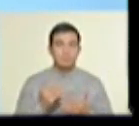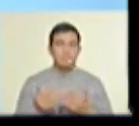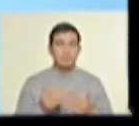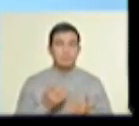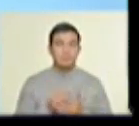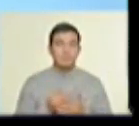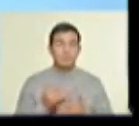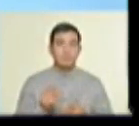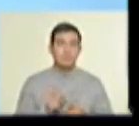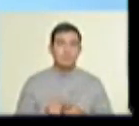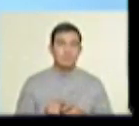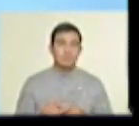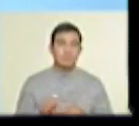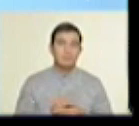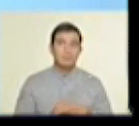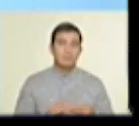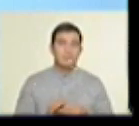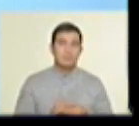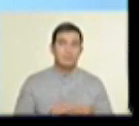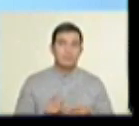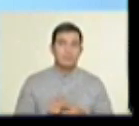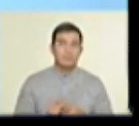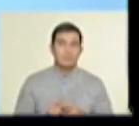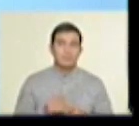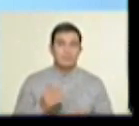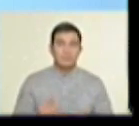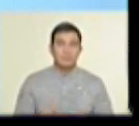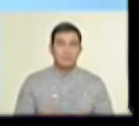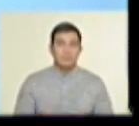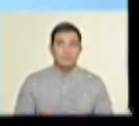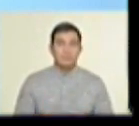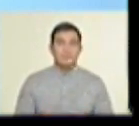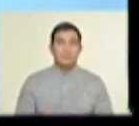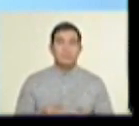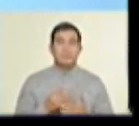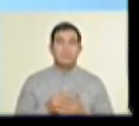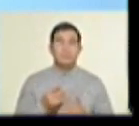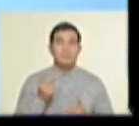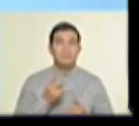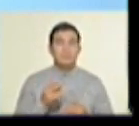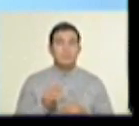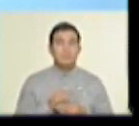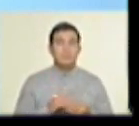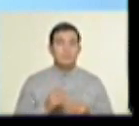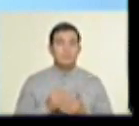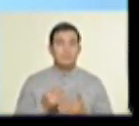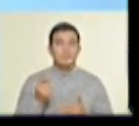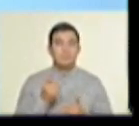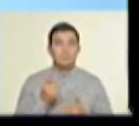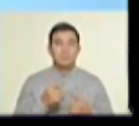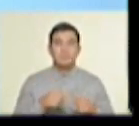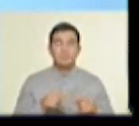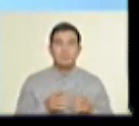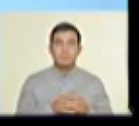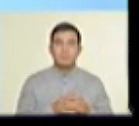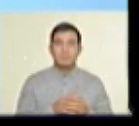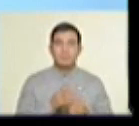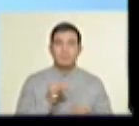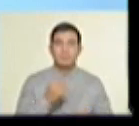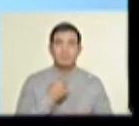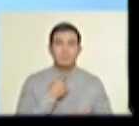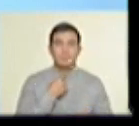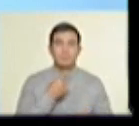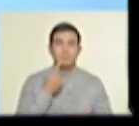so'zimiz aziz o'quvchilar takroriy ot hisoblanadi, chunki ikkinchi qism birinchi qismdagi bitta